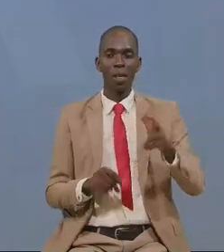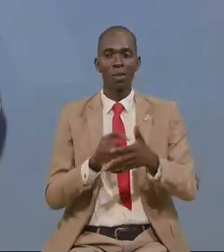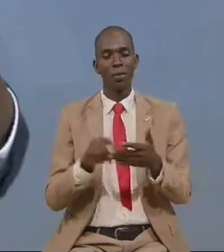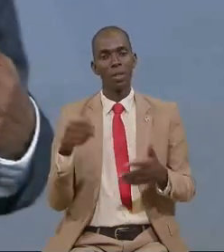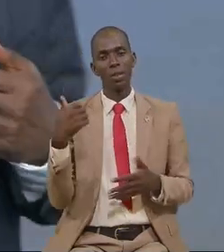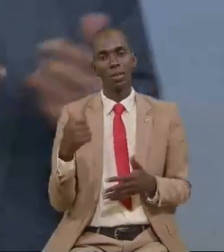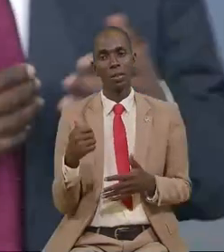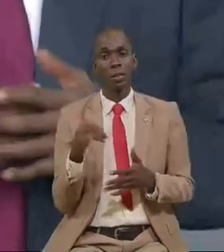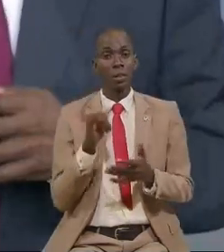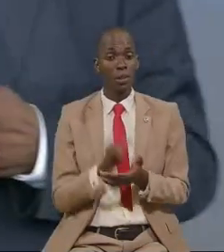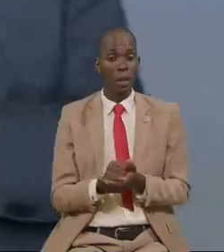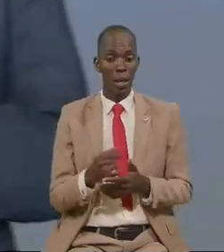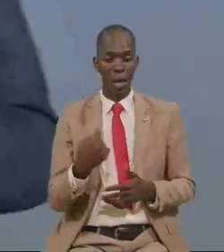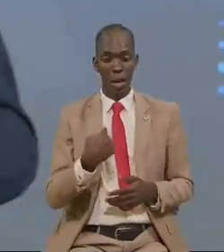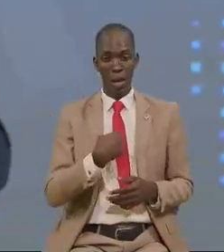C'est l'apôtre Paul qui parle.